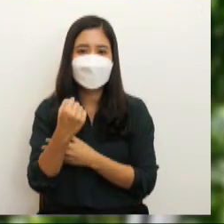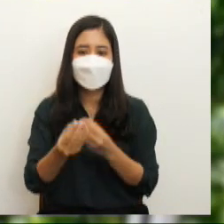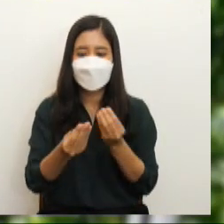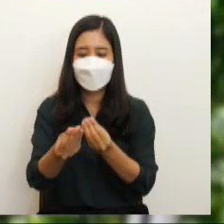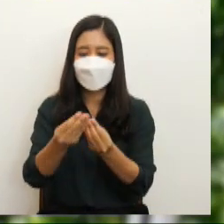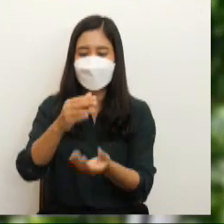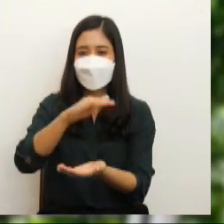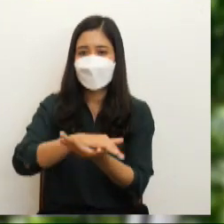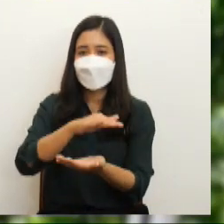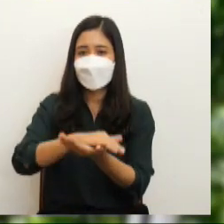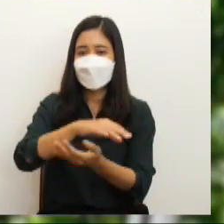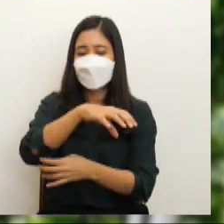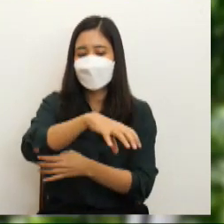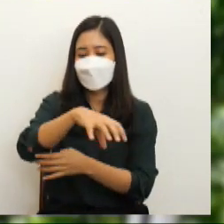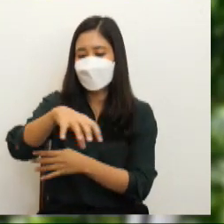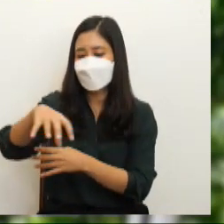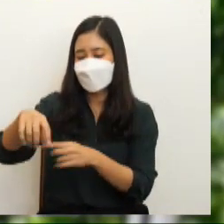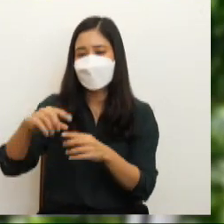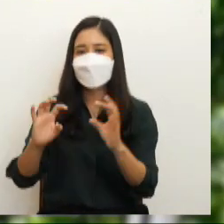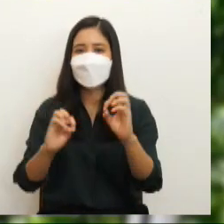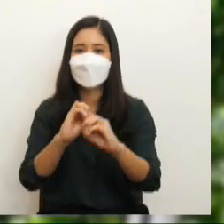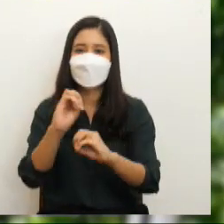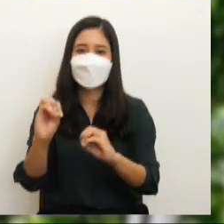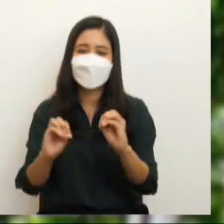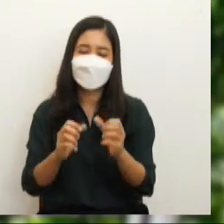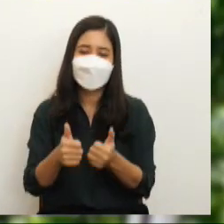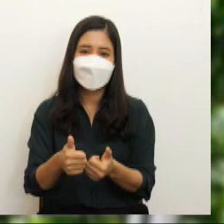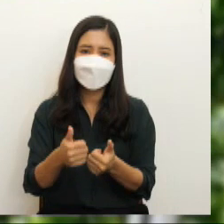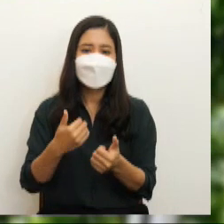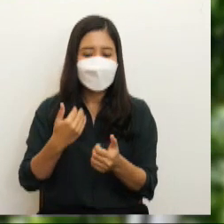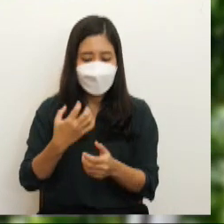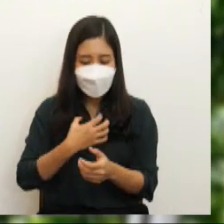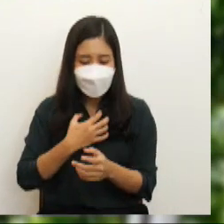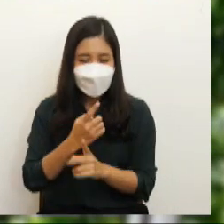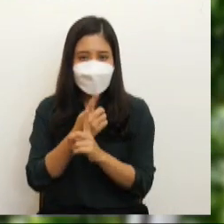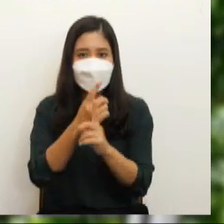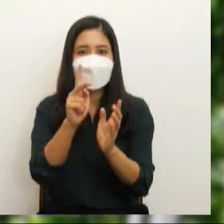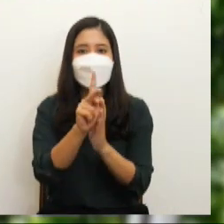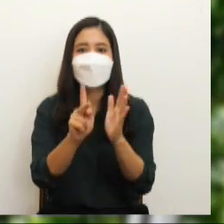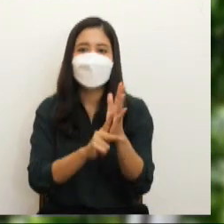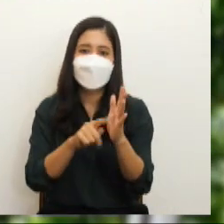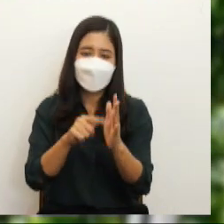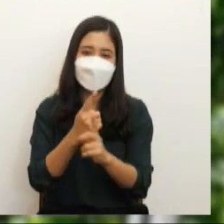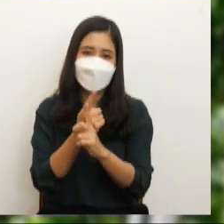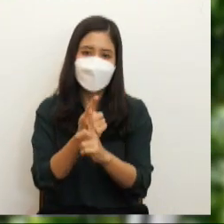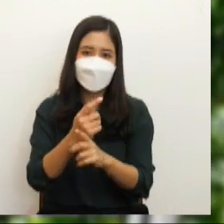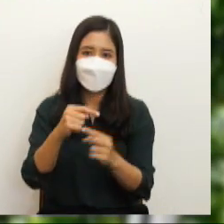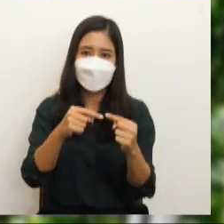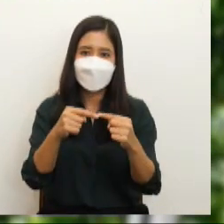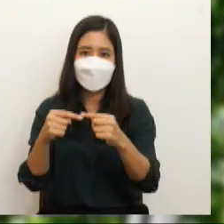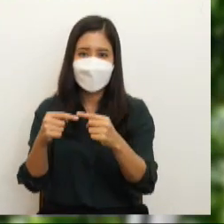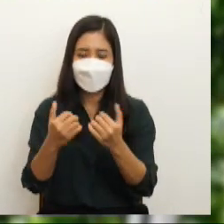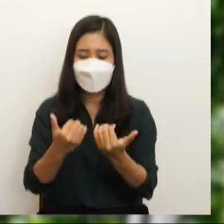านั้นรอดปลอดภัยก็อยากให้มีมาตรการนี้เข้มข้นส่วนที่สองผมคิดว่าอยากจะให้พวก